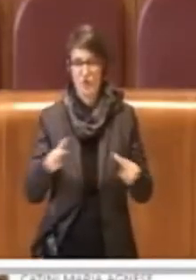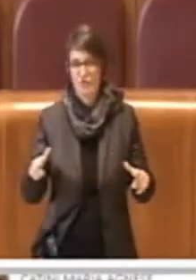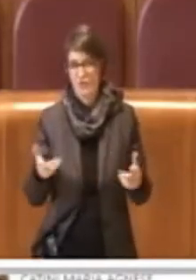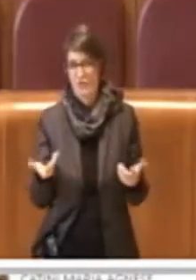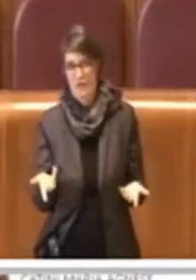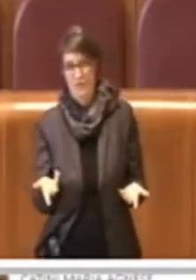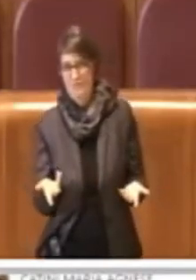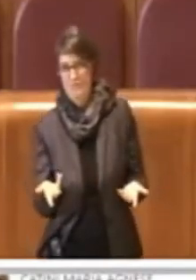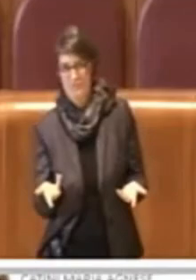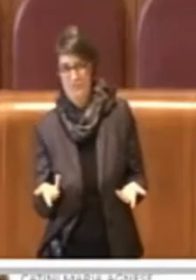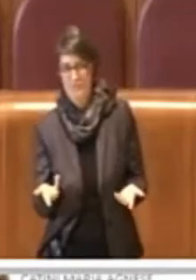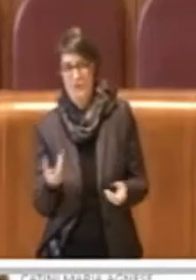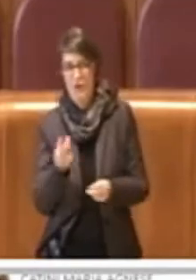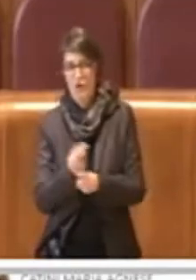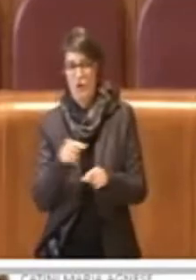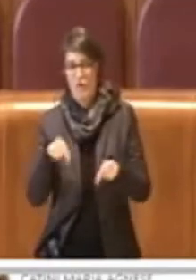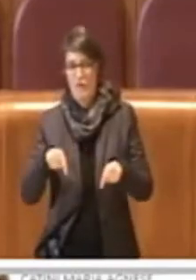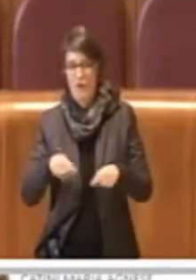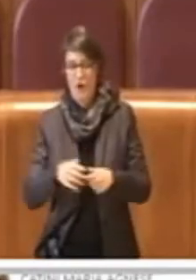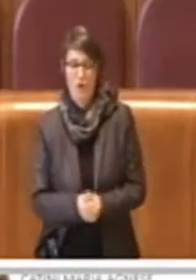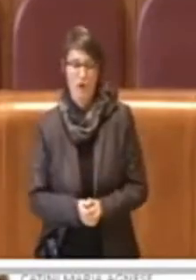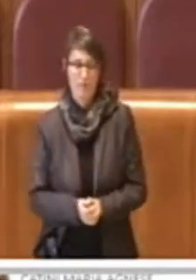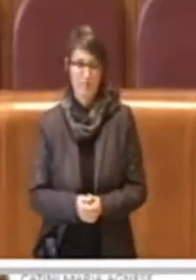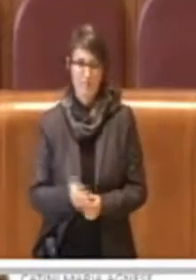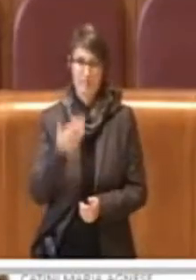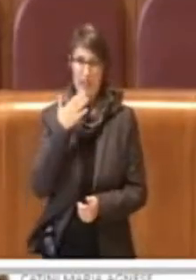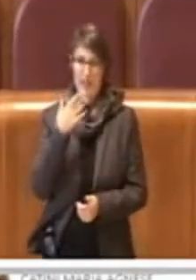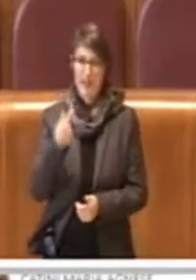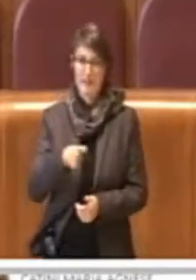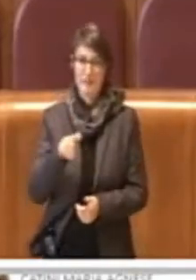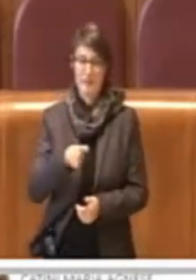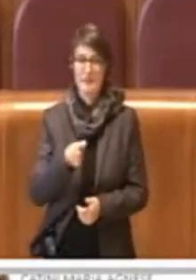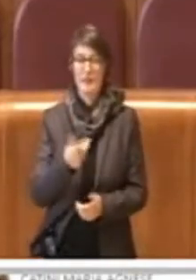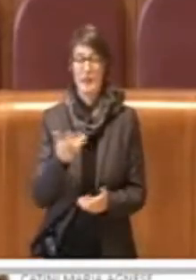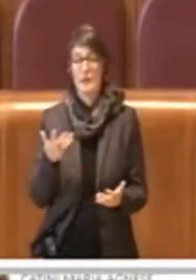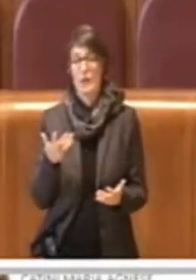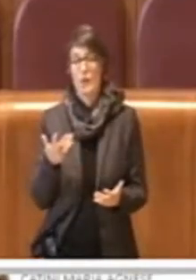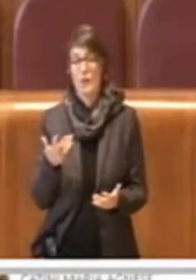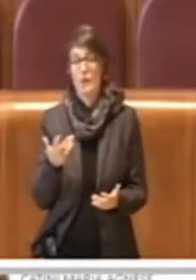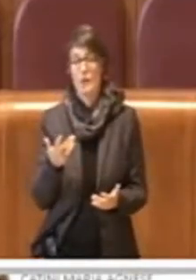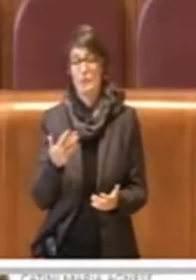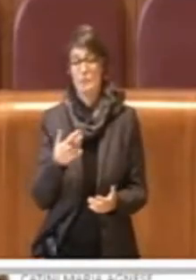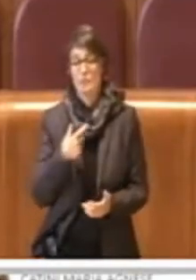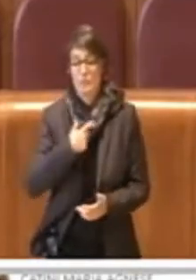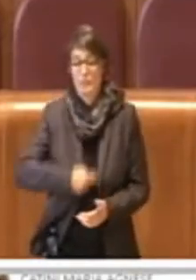estremamente maggiore rispetto a quella che verrà data. Grazie Presidente, per cui ribadisco che personalmente non parteciperò al voto. Grazie.